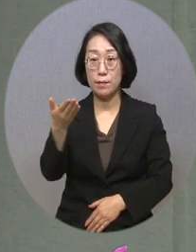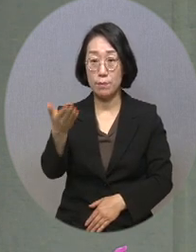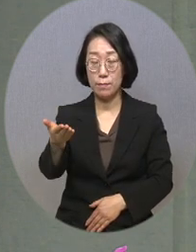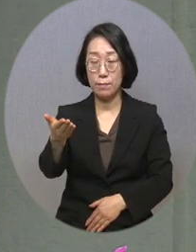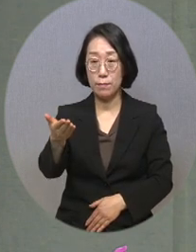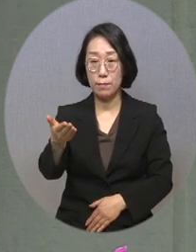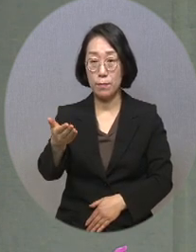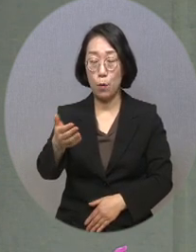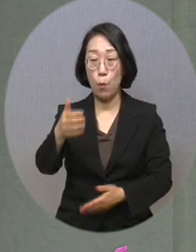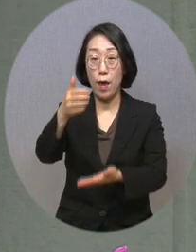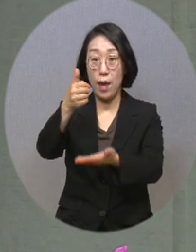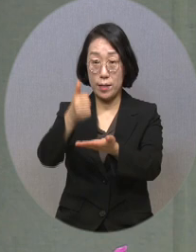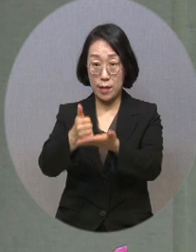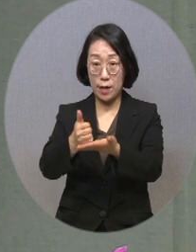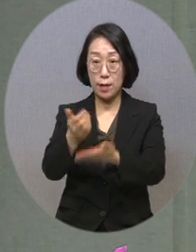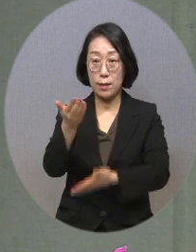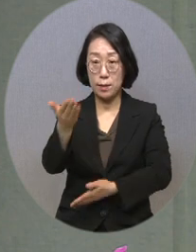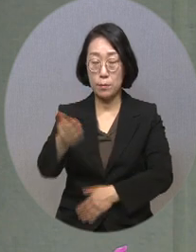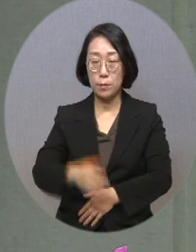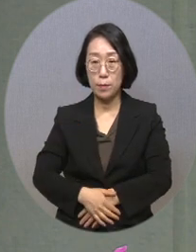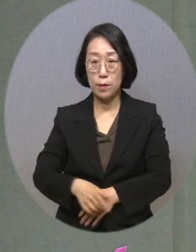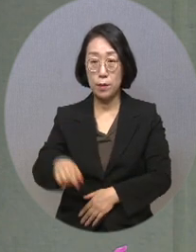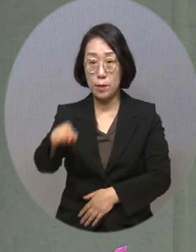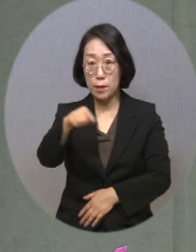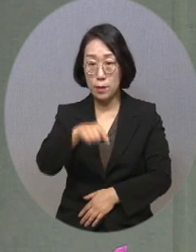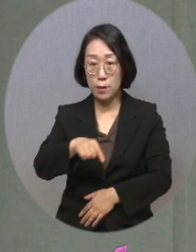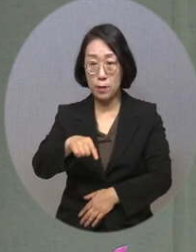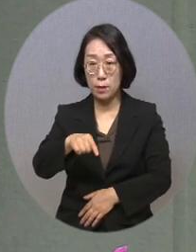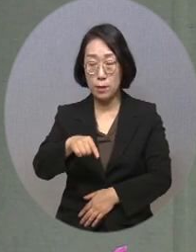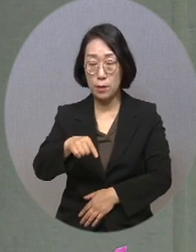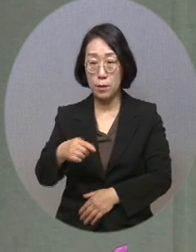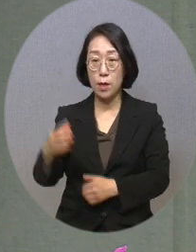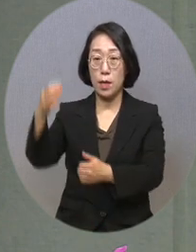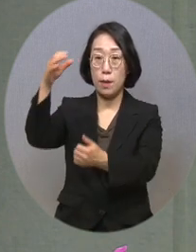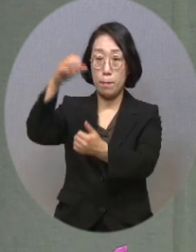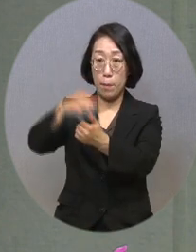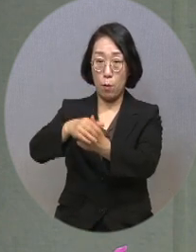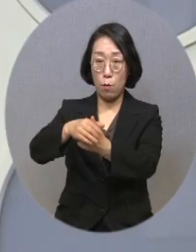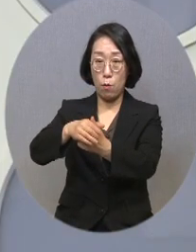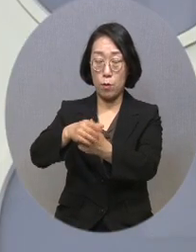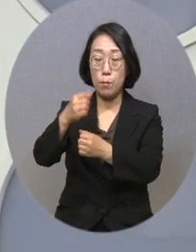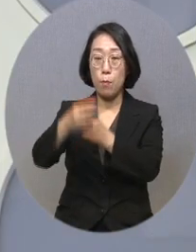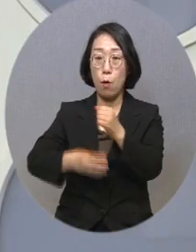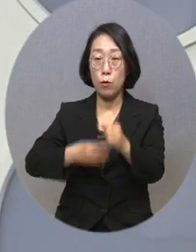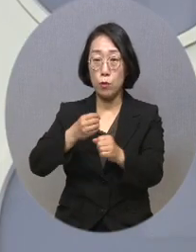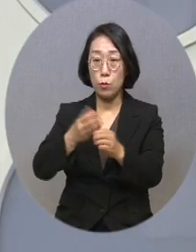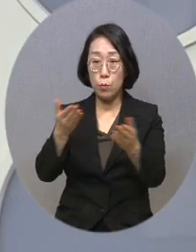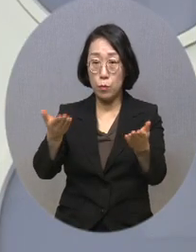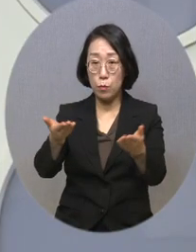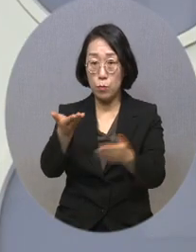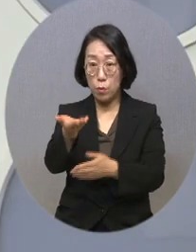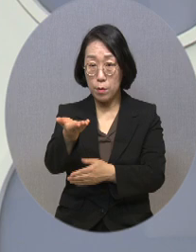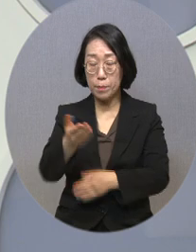세무사회 회장께서는 네. 이 조직에 부임하신 지가 얼마나 되셨어요? 제가